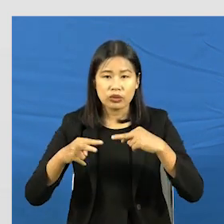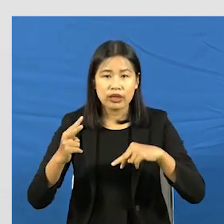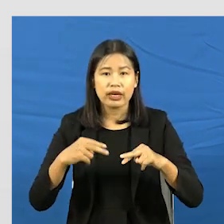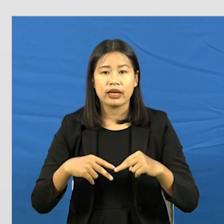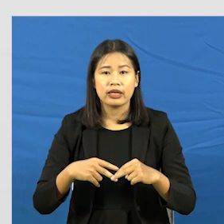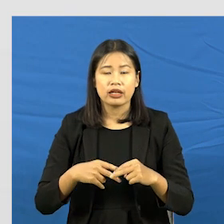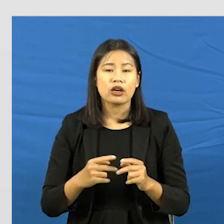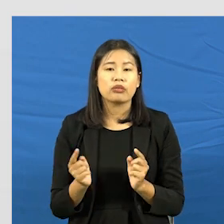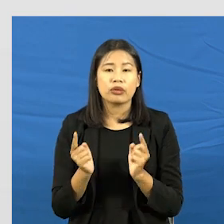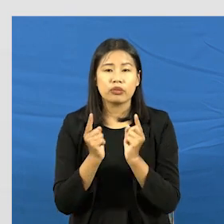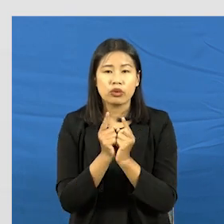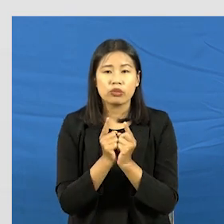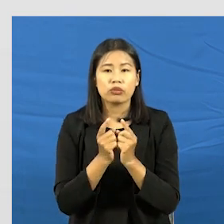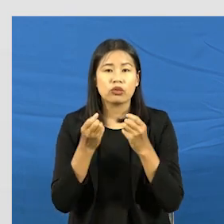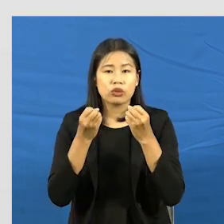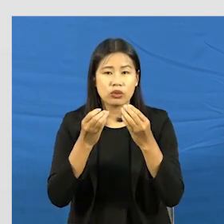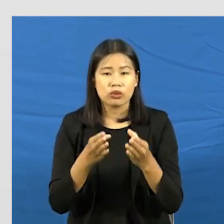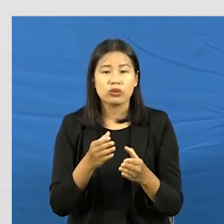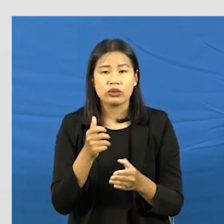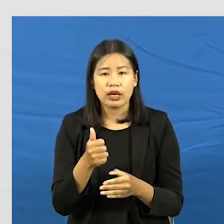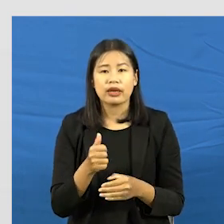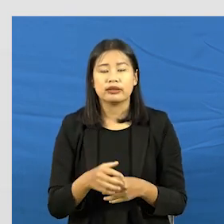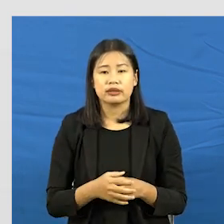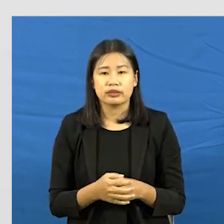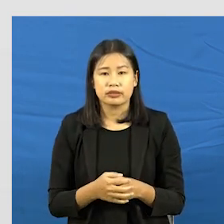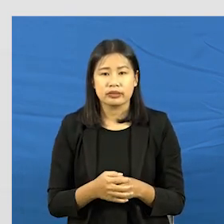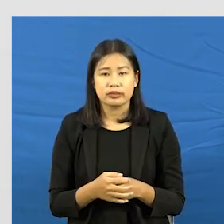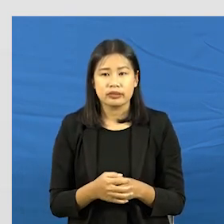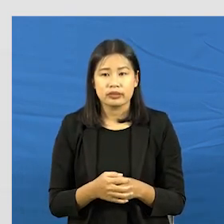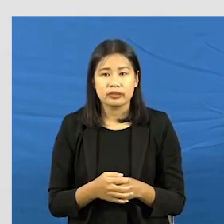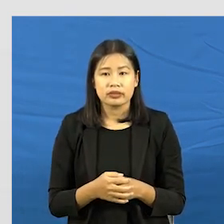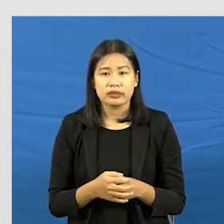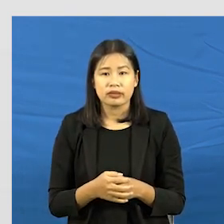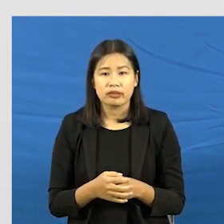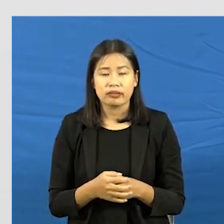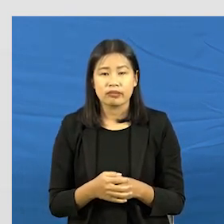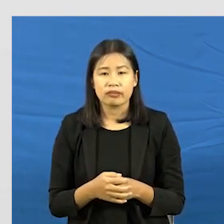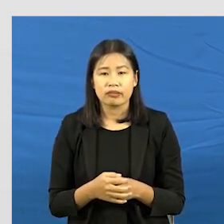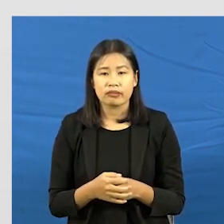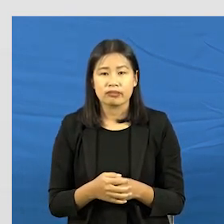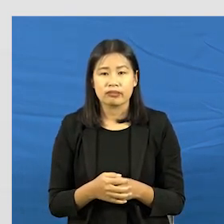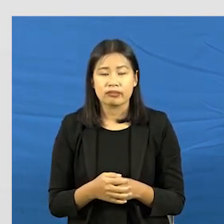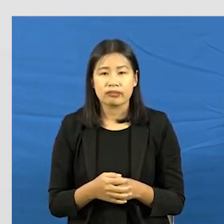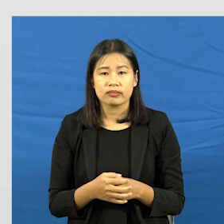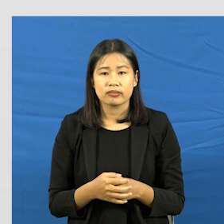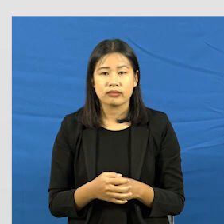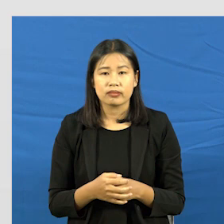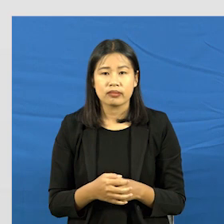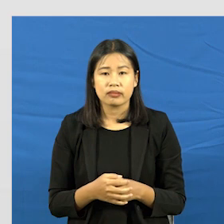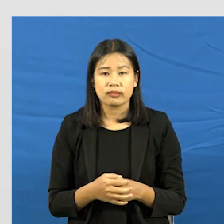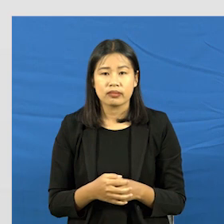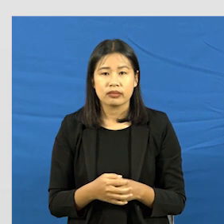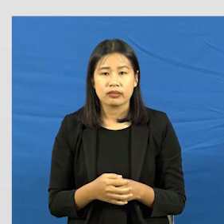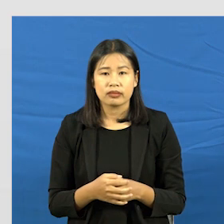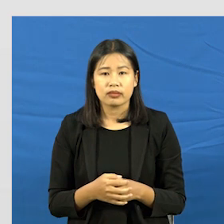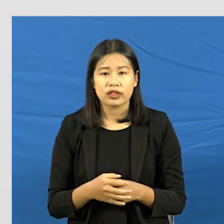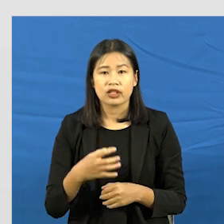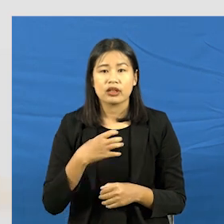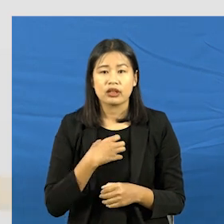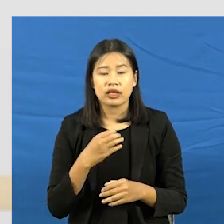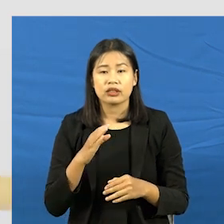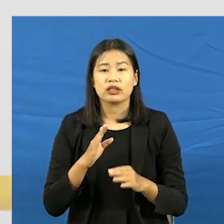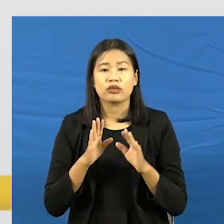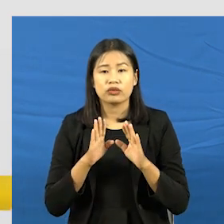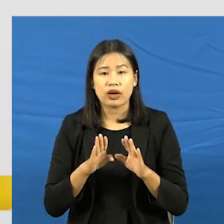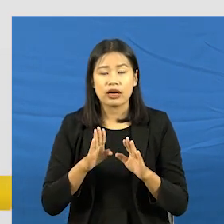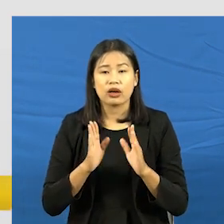ณาจารย์ของเราได้ทุกระดับชั้นนะครับนั้นก็อยากจะฝากนักศึกษาว่าในเรื่องของง